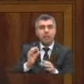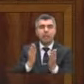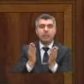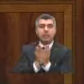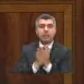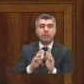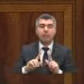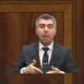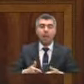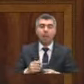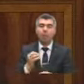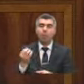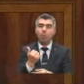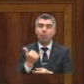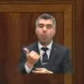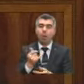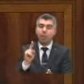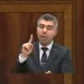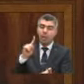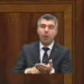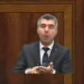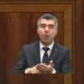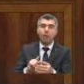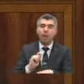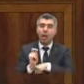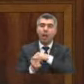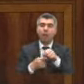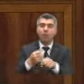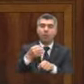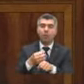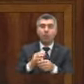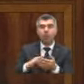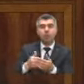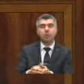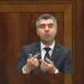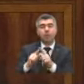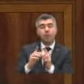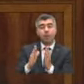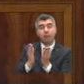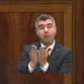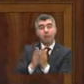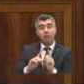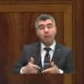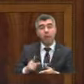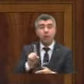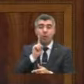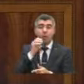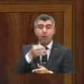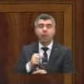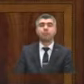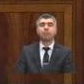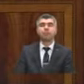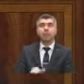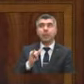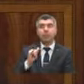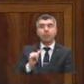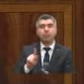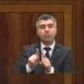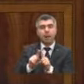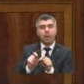إلى أهمية خاصة للوسط القروي ولتمدرس الفتيات، وهو ما مكن من